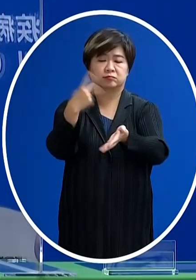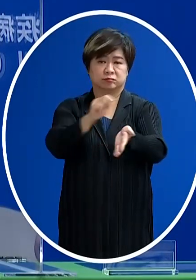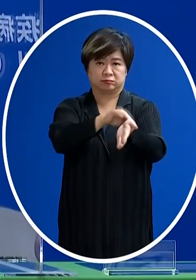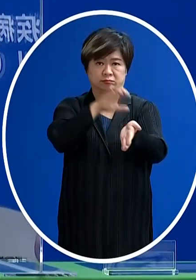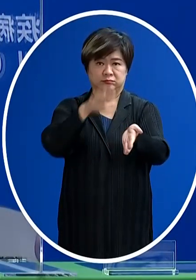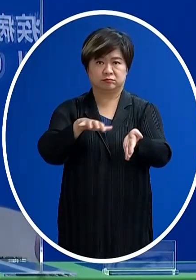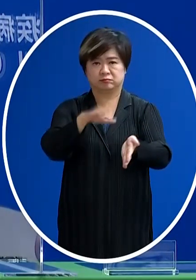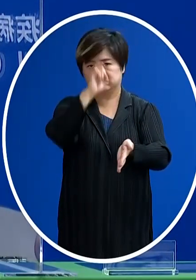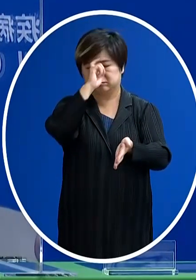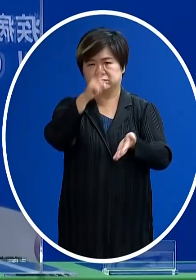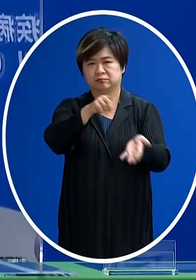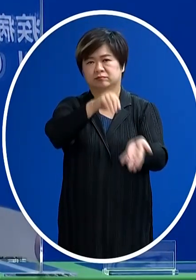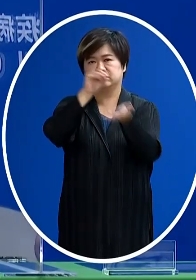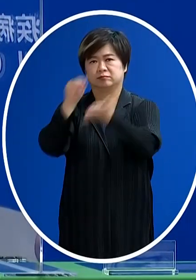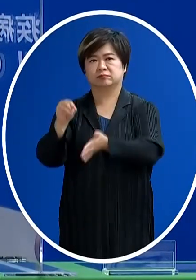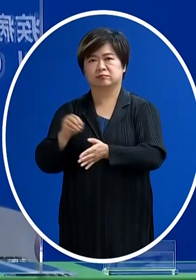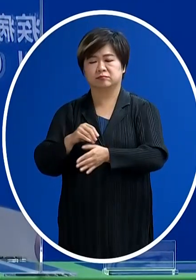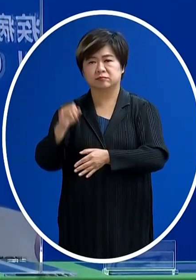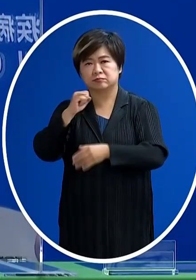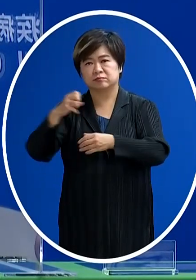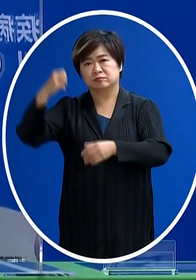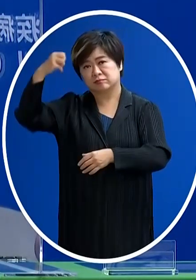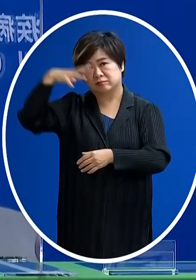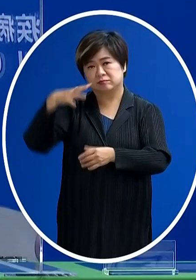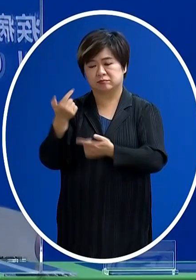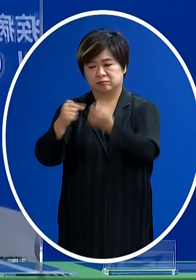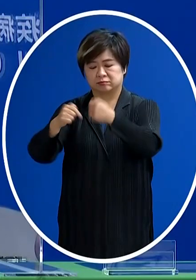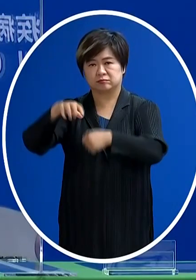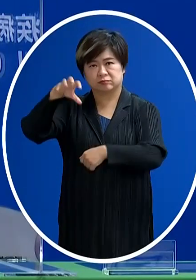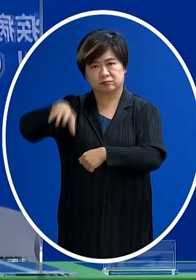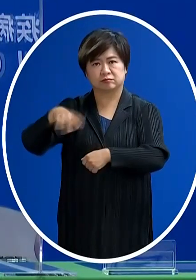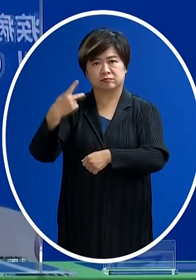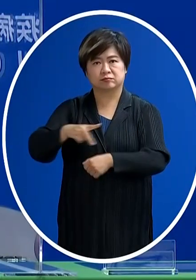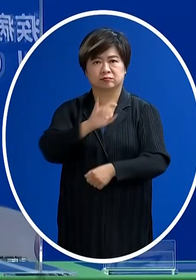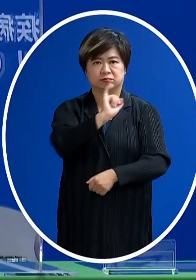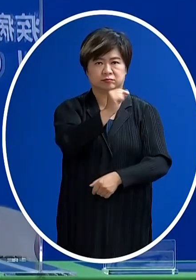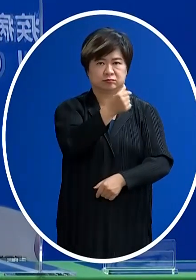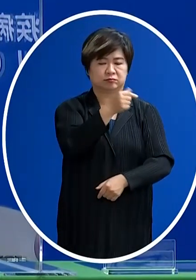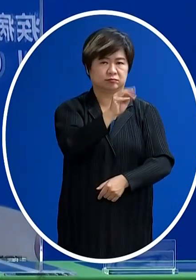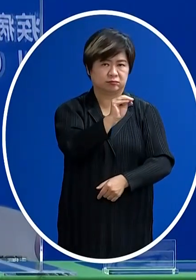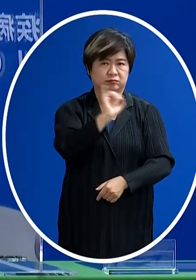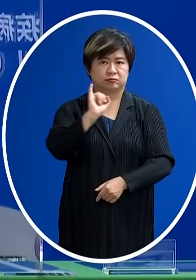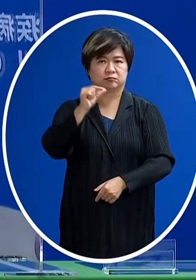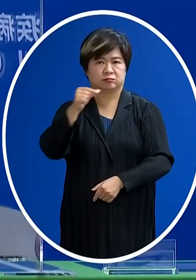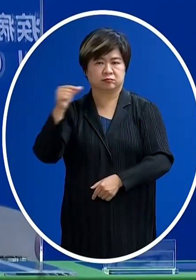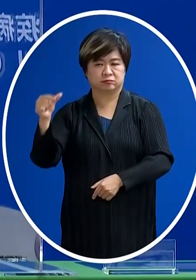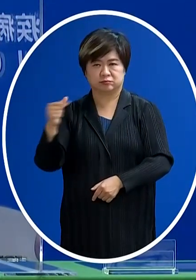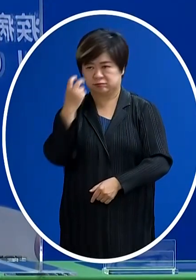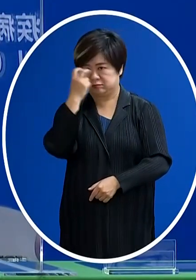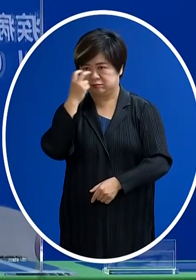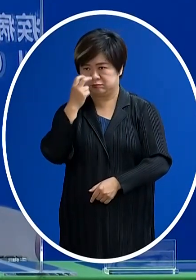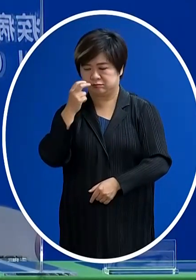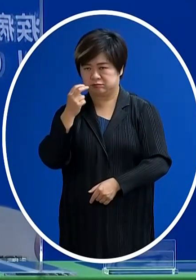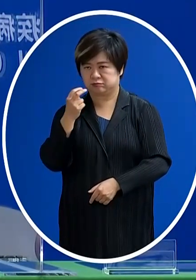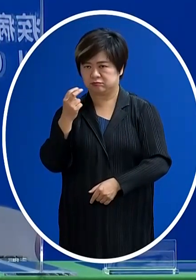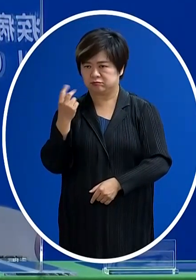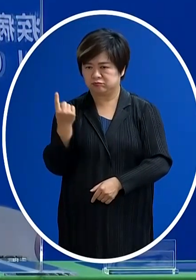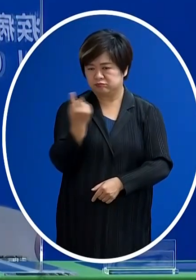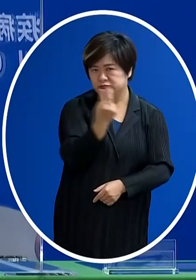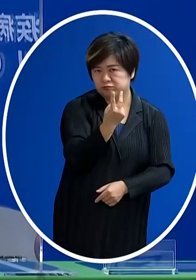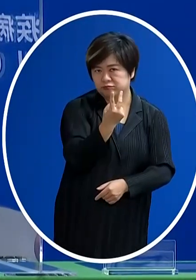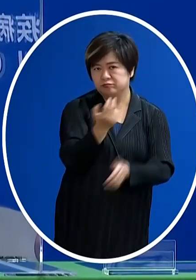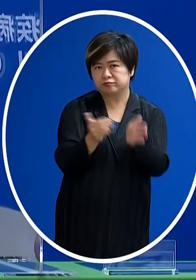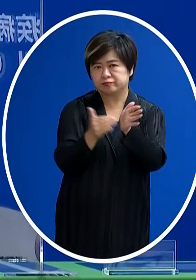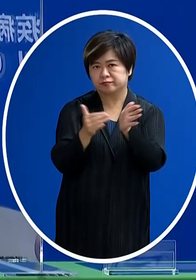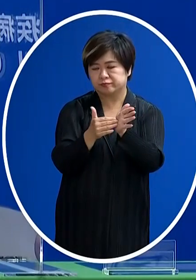院这边把检体送到我们昆阳实验室，后续再就 IgM IgG 这部分再来做检验之后，也会再跟大家做一